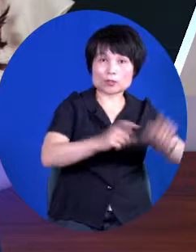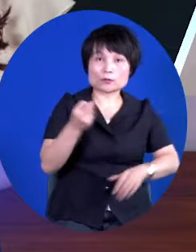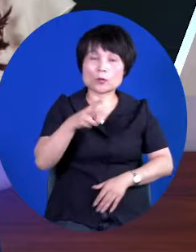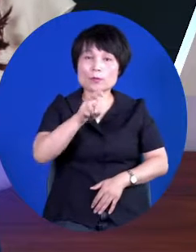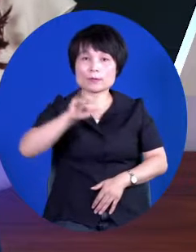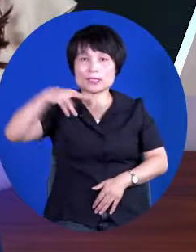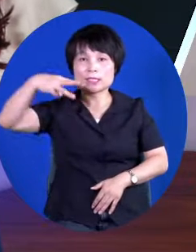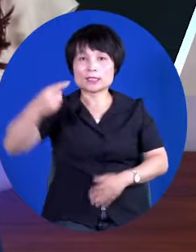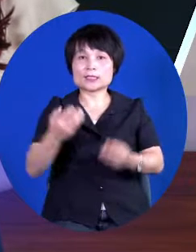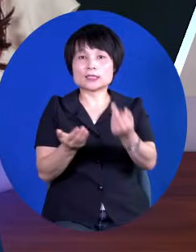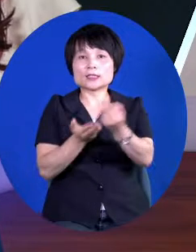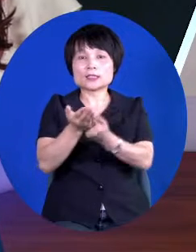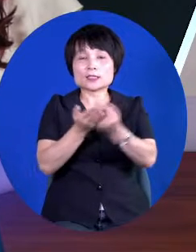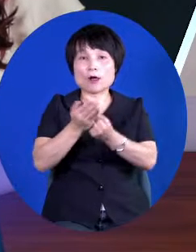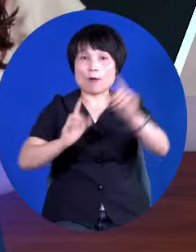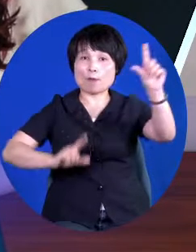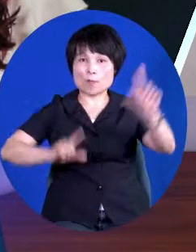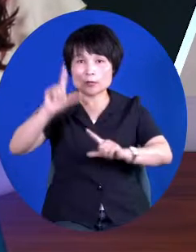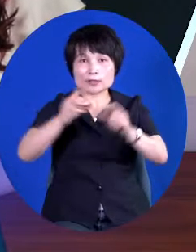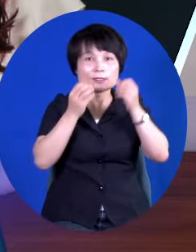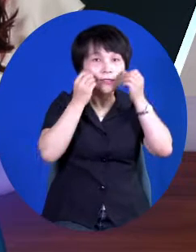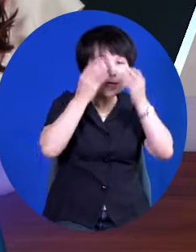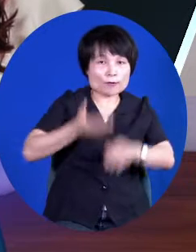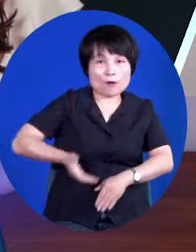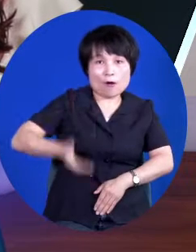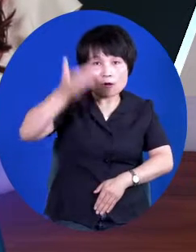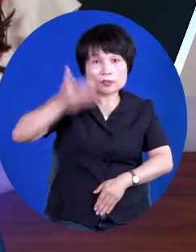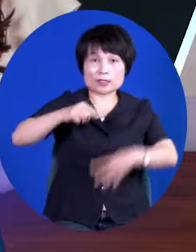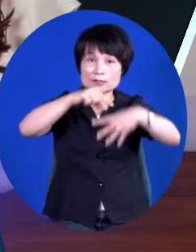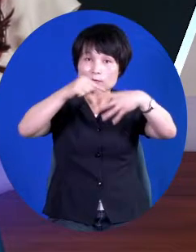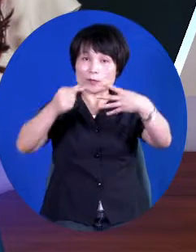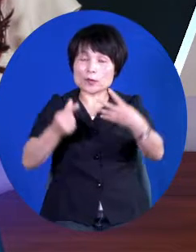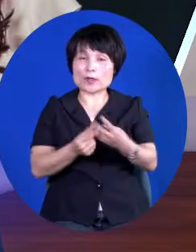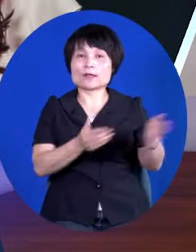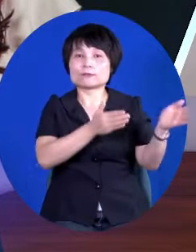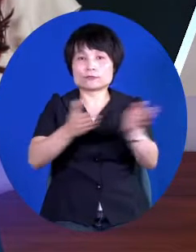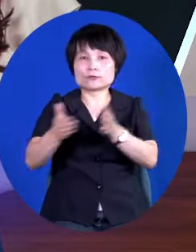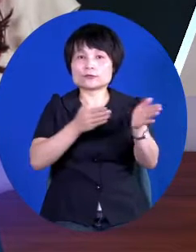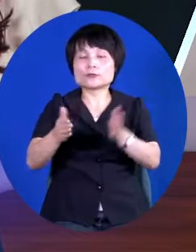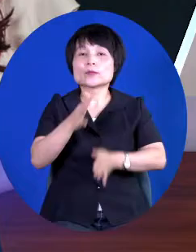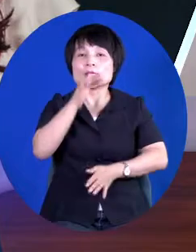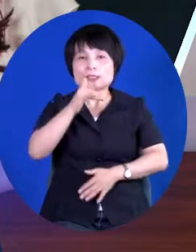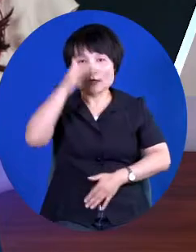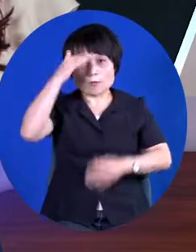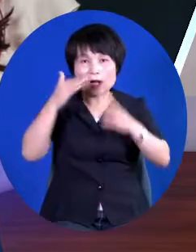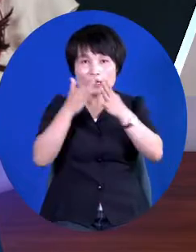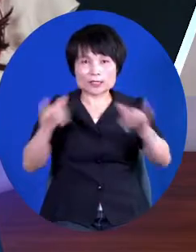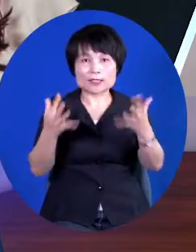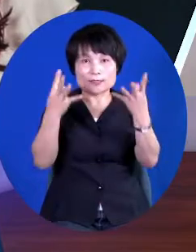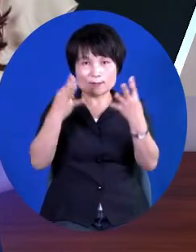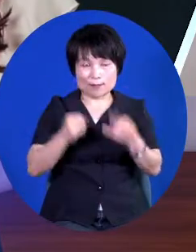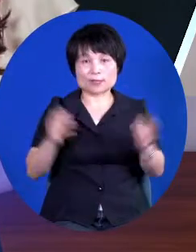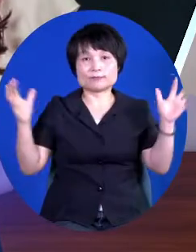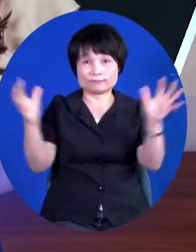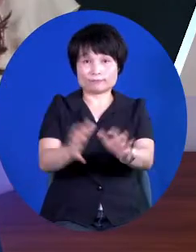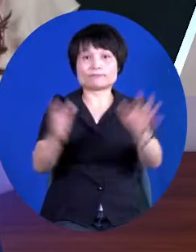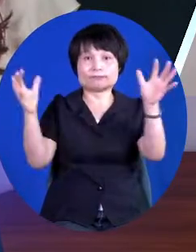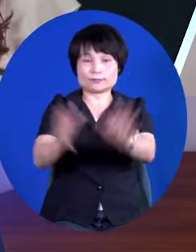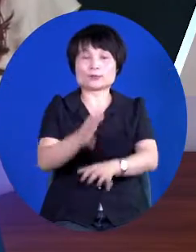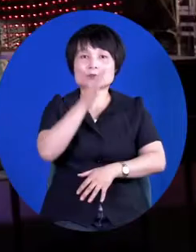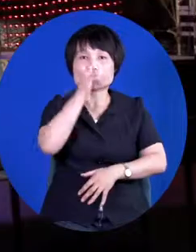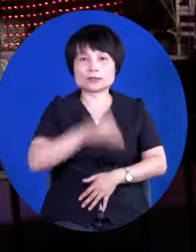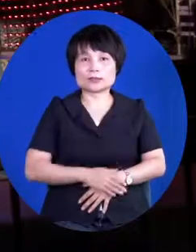주제관, 미르섬과 금강교 비축제 등 새롭고 업그레이드된 프로그램을 마련해 관광객들에게 큰 호응을 얻고